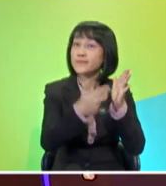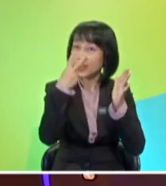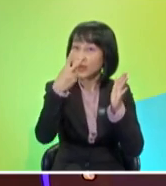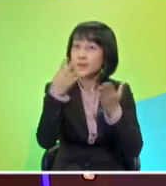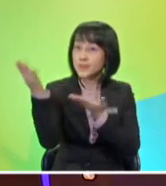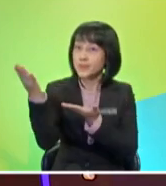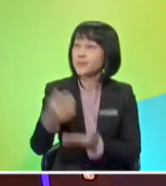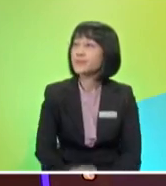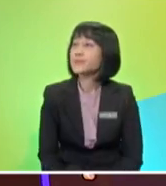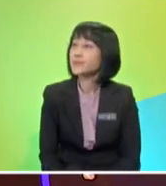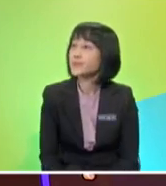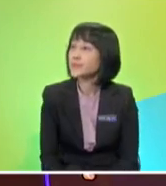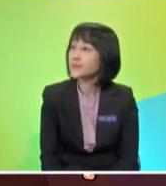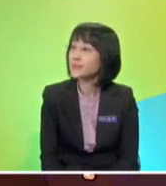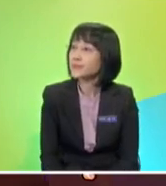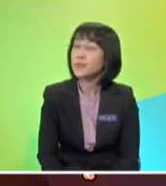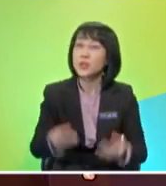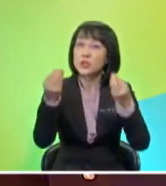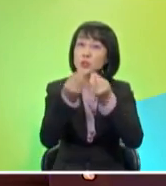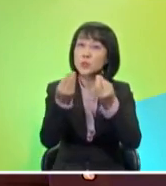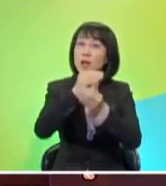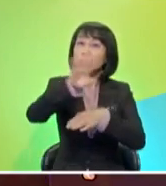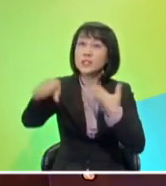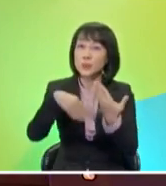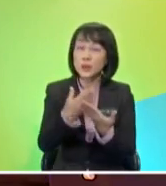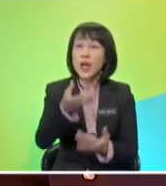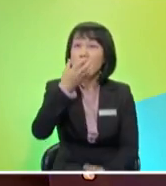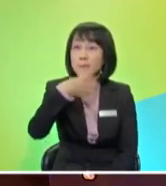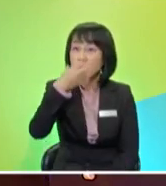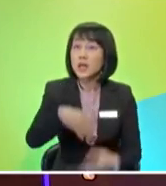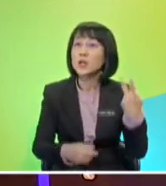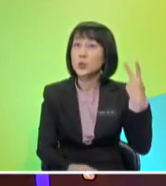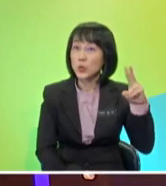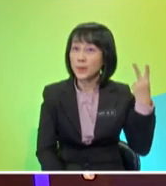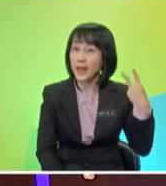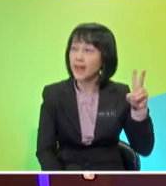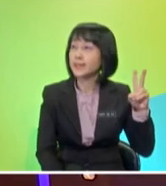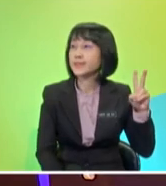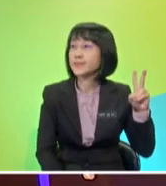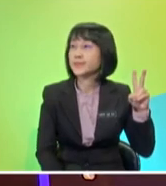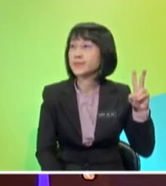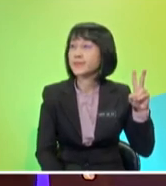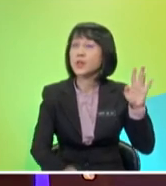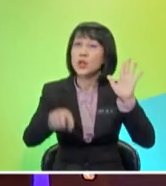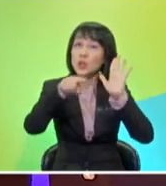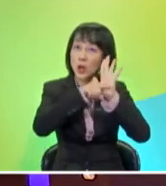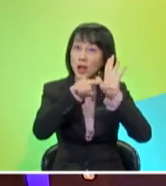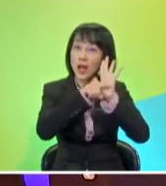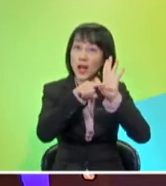Okey, 12 iaitu jumlah keseluruhan apple. Tolak. Ini adalah